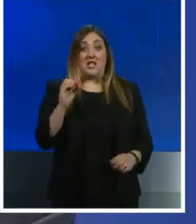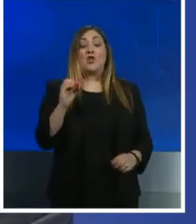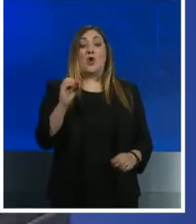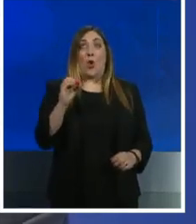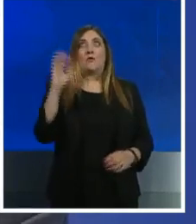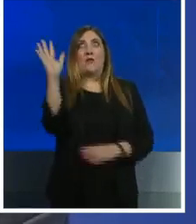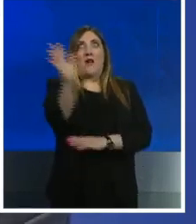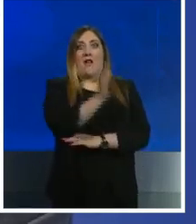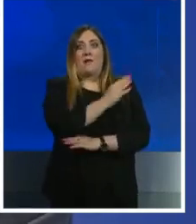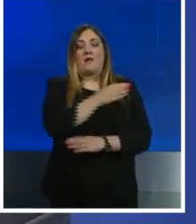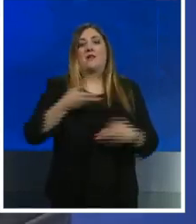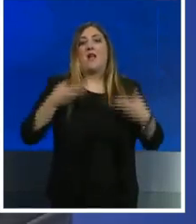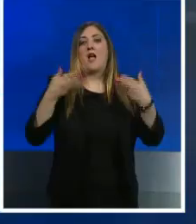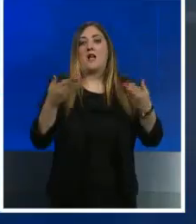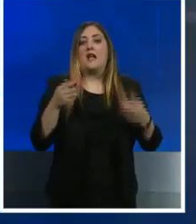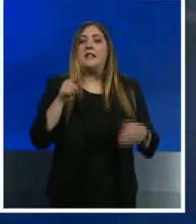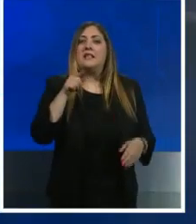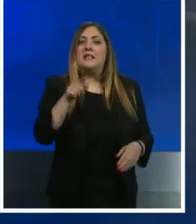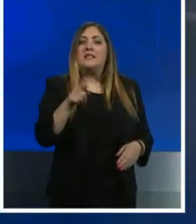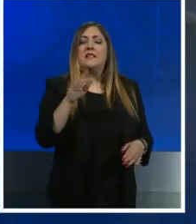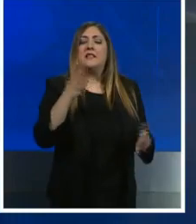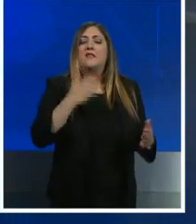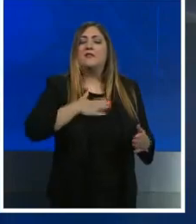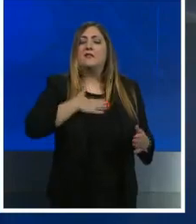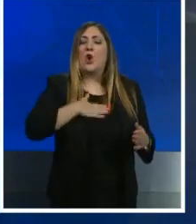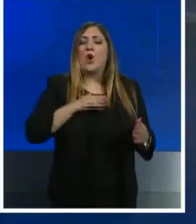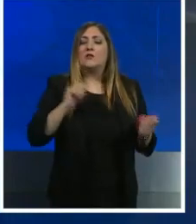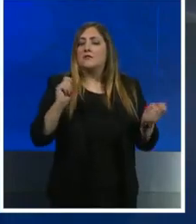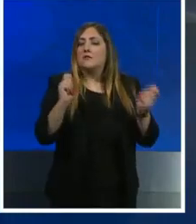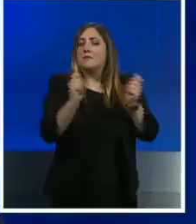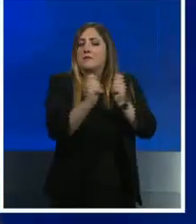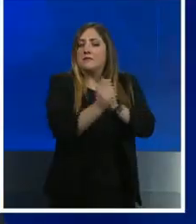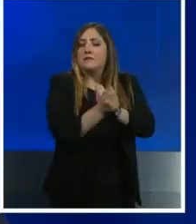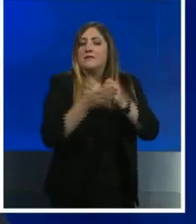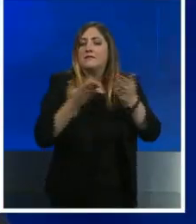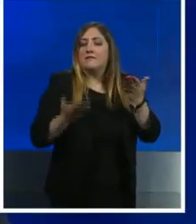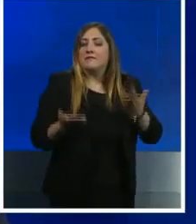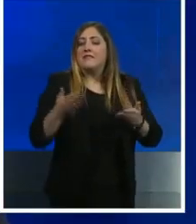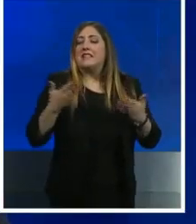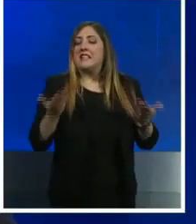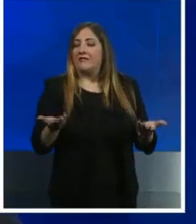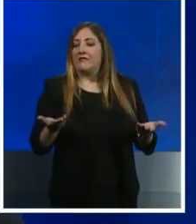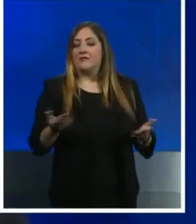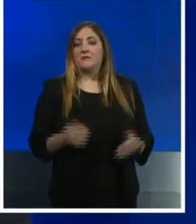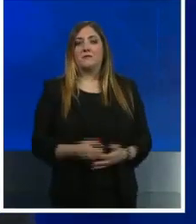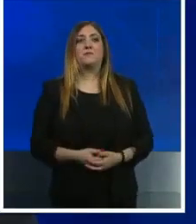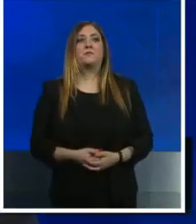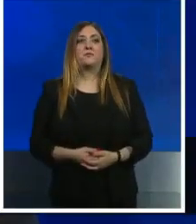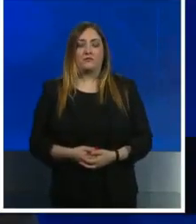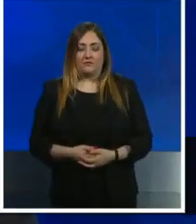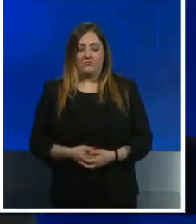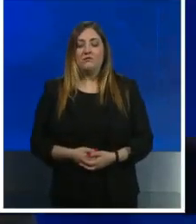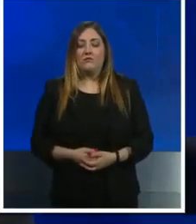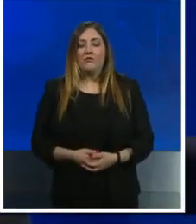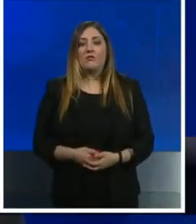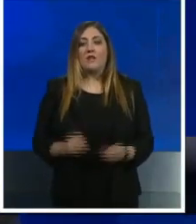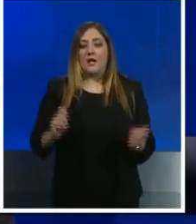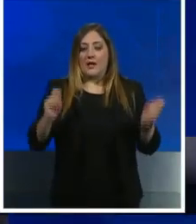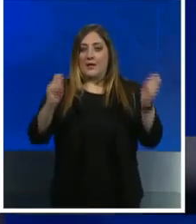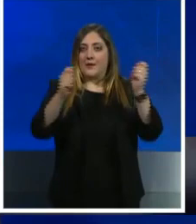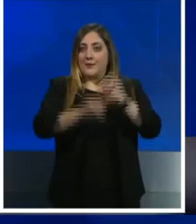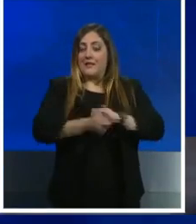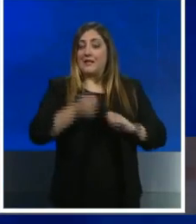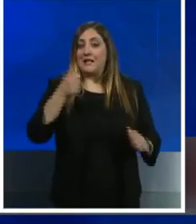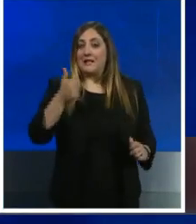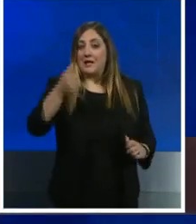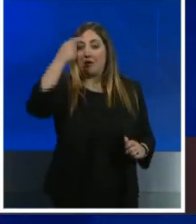fil-klima. X'tikkunsidra bħala tranzizzjoni ġusta? Tranzizzjoni ġusta ifisser illi